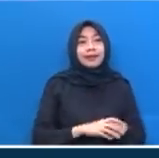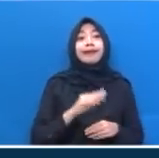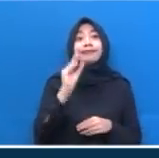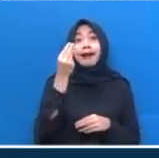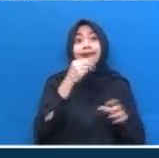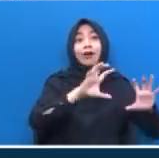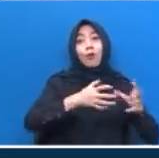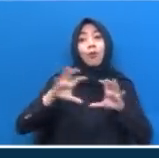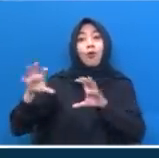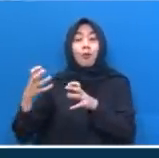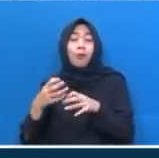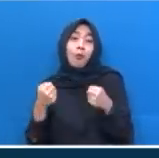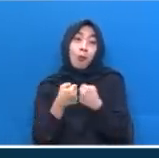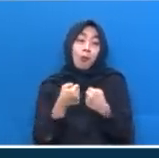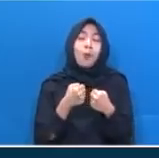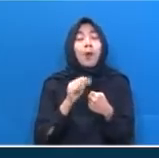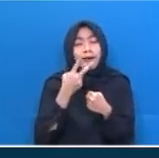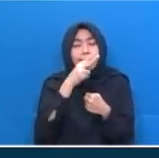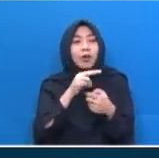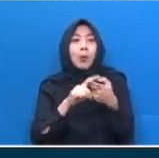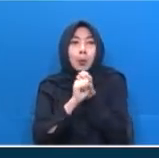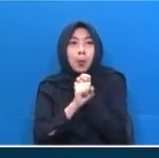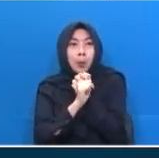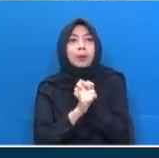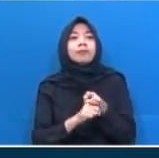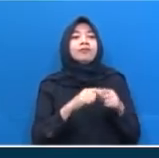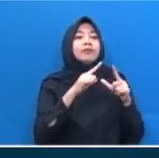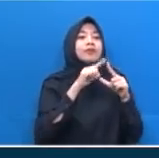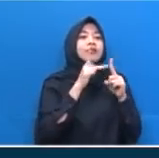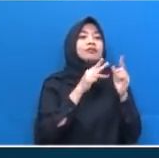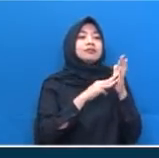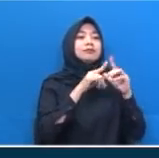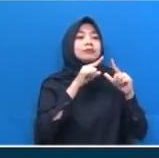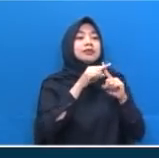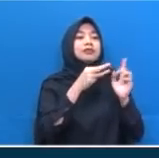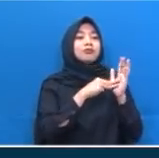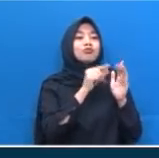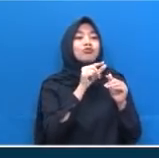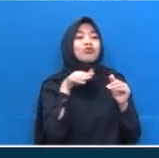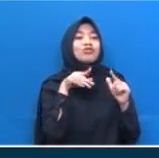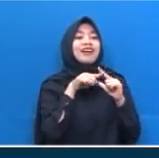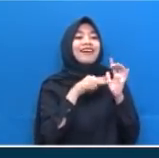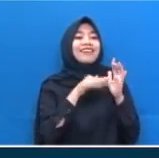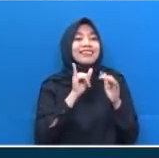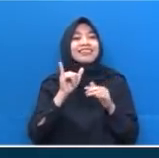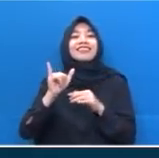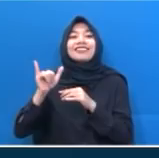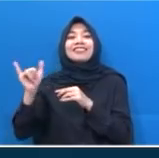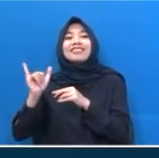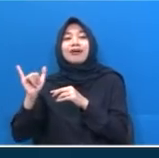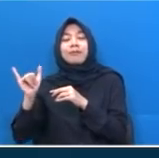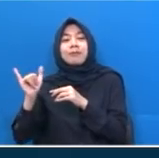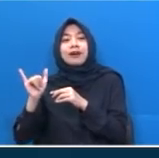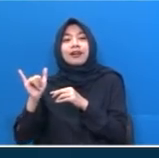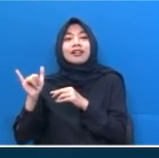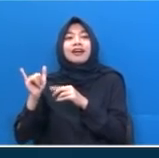ibukota sekretaris jenderal partai Gerindra Ahmad muzani bertemu dengan Sekjen PDIP Perjuangan hasto kristiyanto di kantor DPP